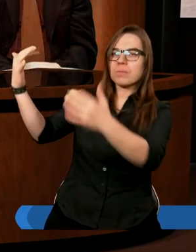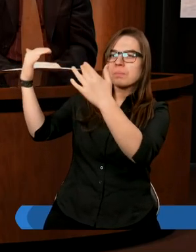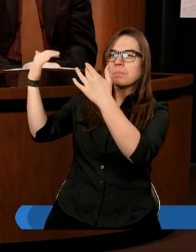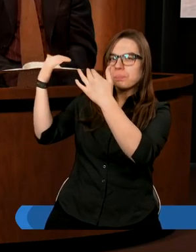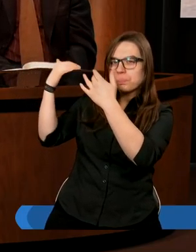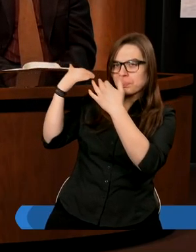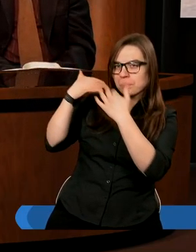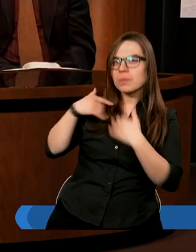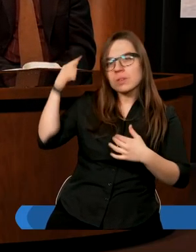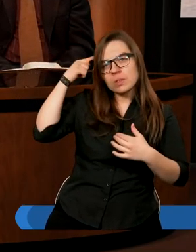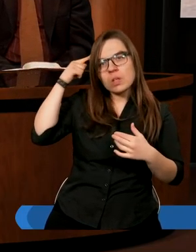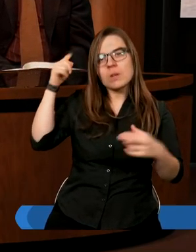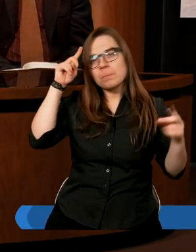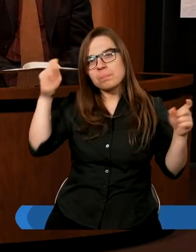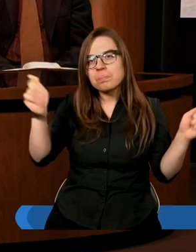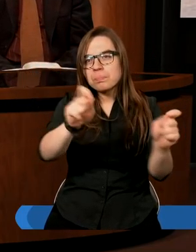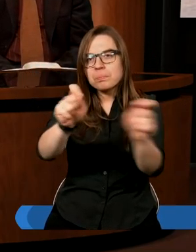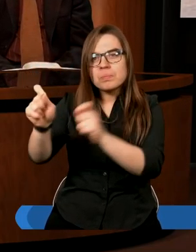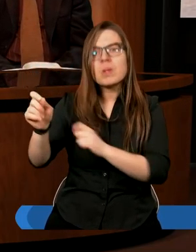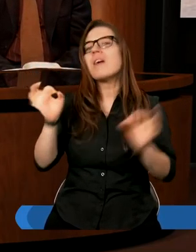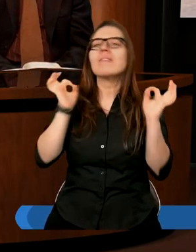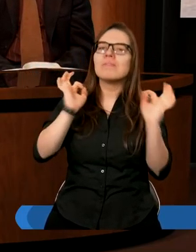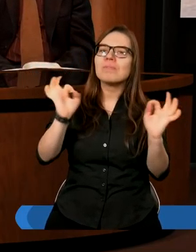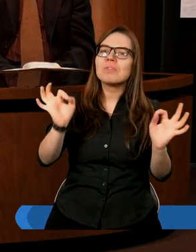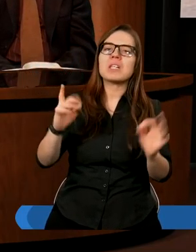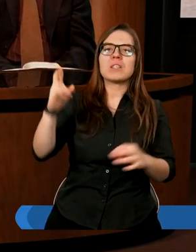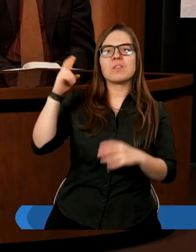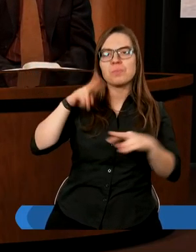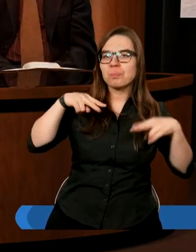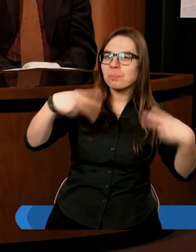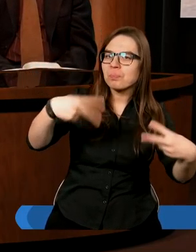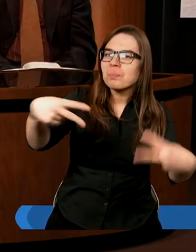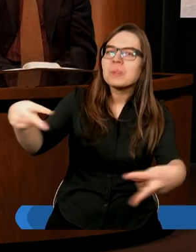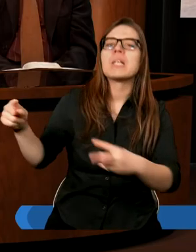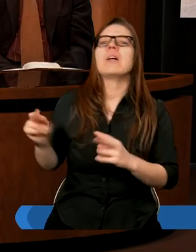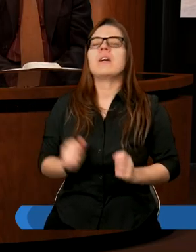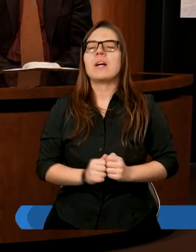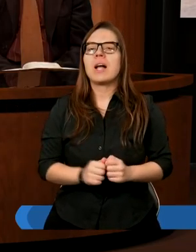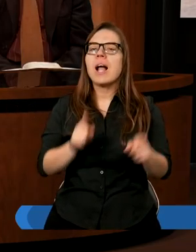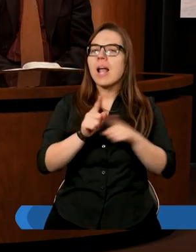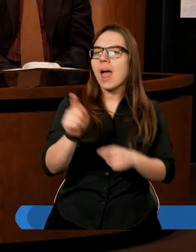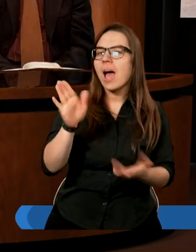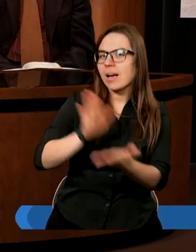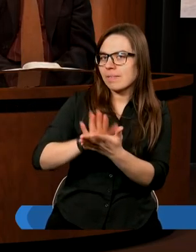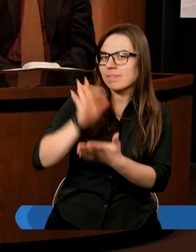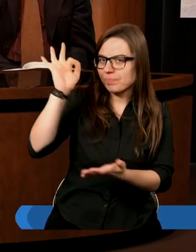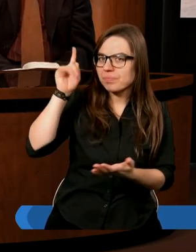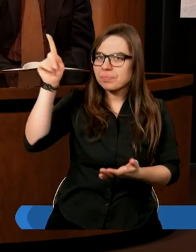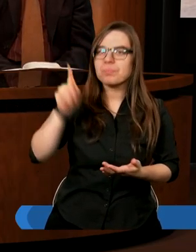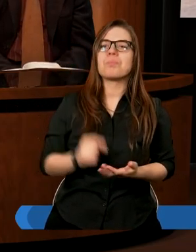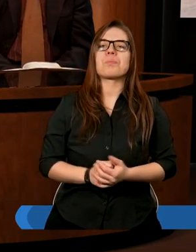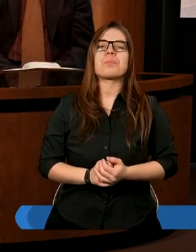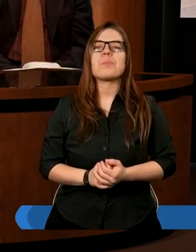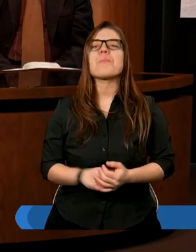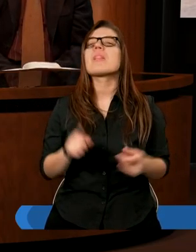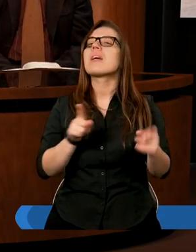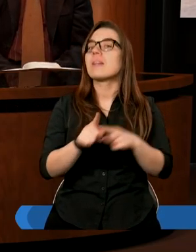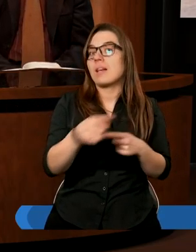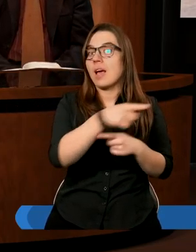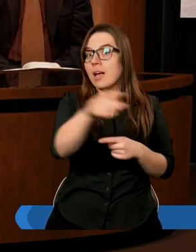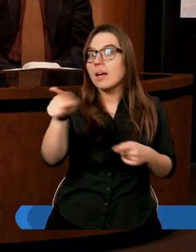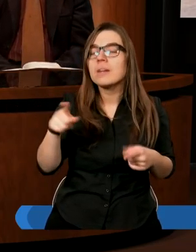prawdy zostały właściwie przekazane dla chwały Bożej i